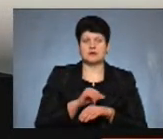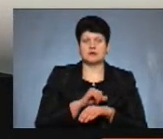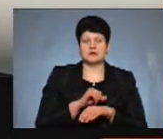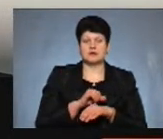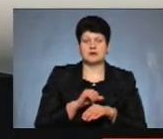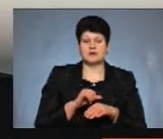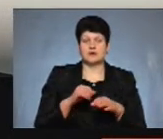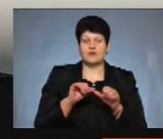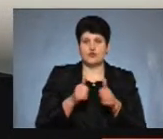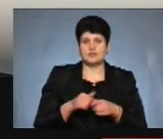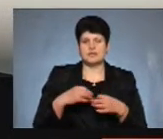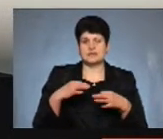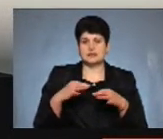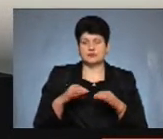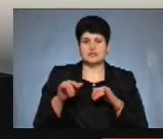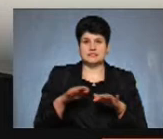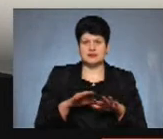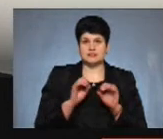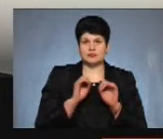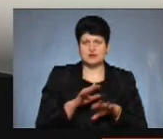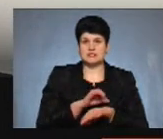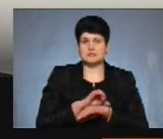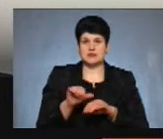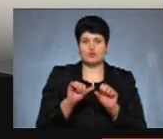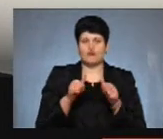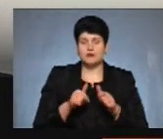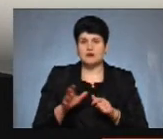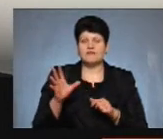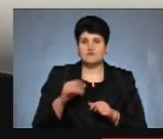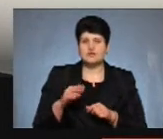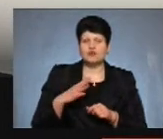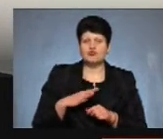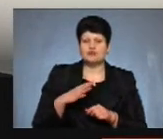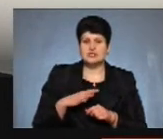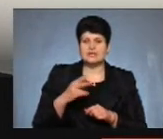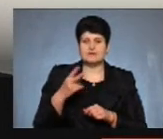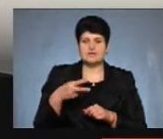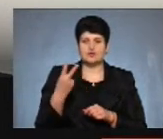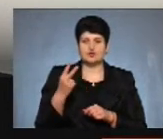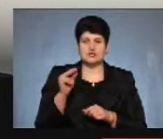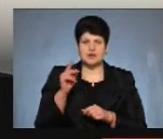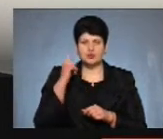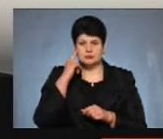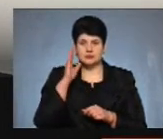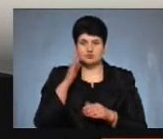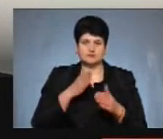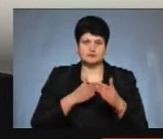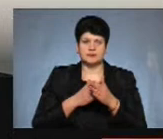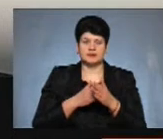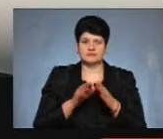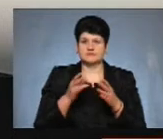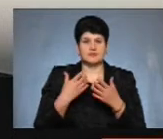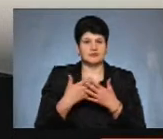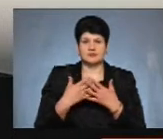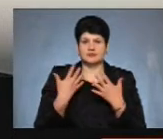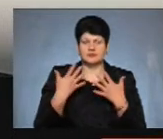транспортних засобів, які подаються до митного оформлення, хоча всі очікували, якраз 22 числа буде пік. Мабуть, що цей пік перейшов